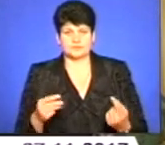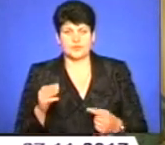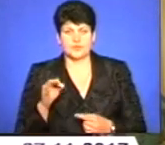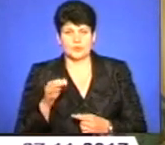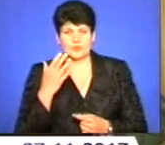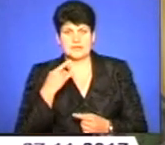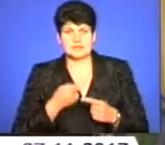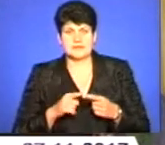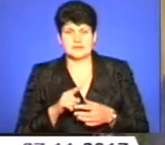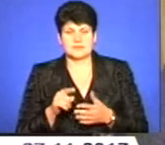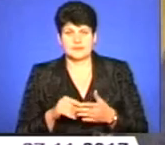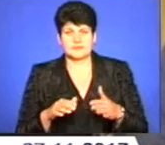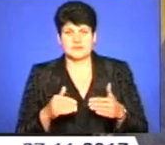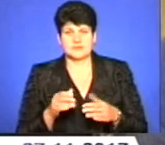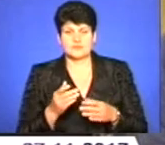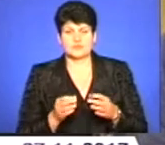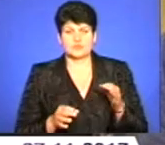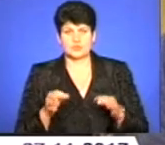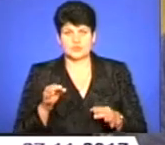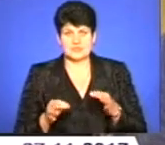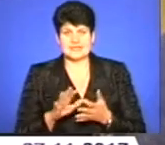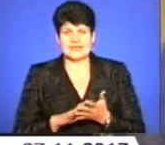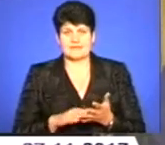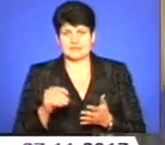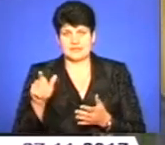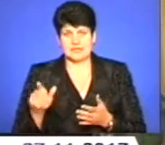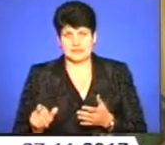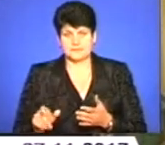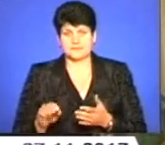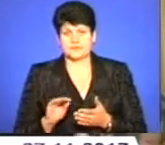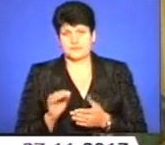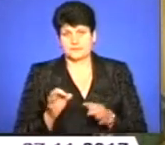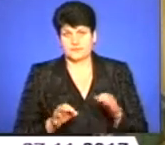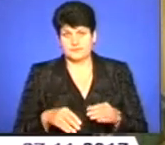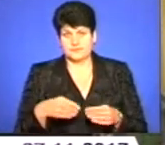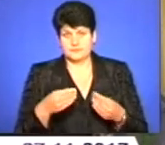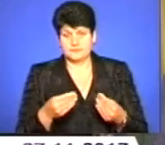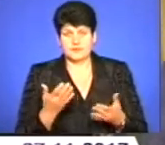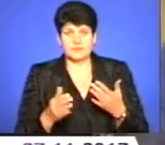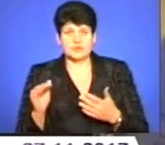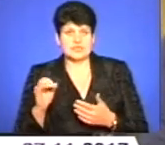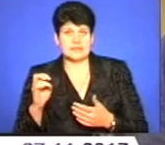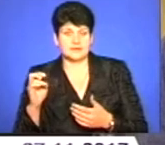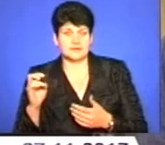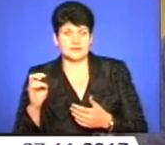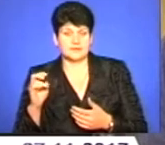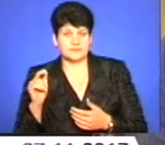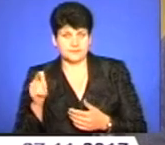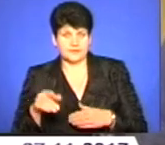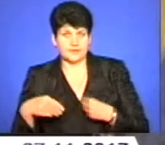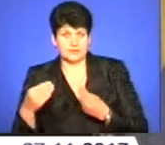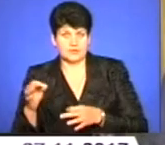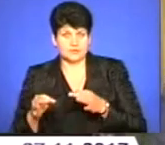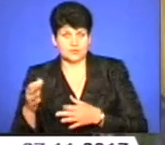це питання вирішується в суді, тобто заявник подав до суду, чи подала житлово-комунальна організація до